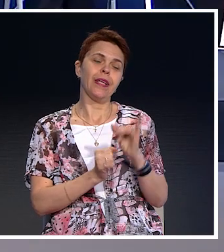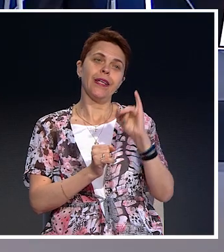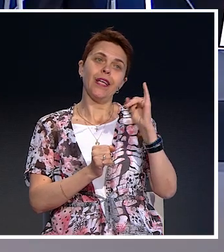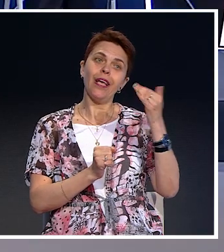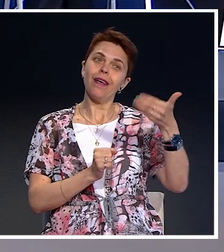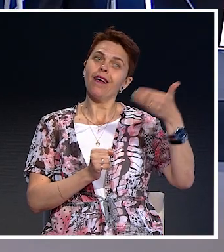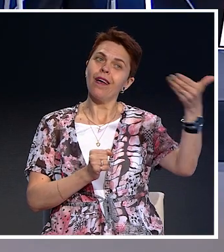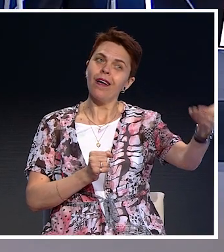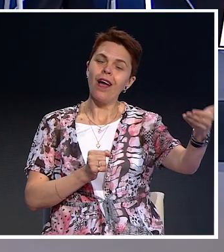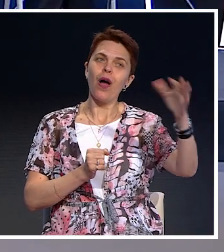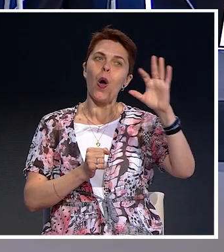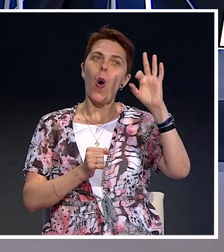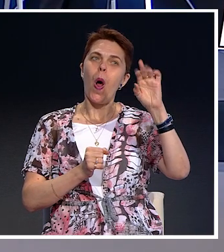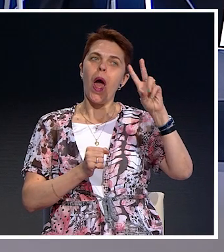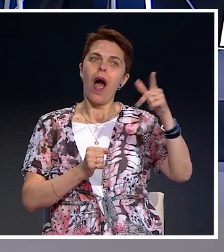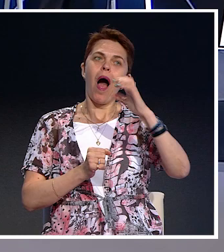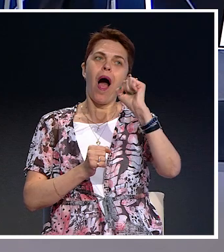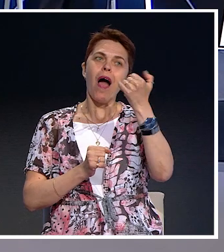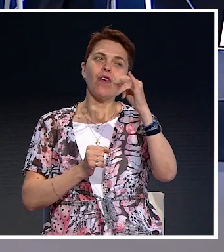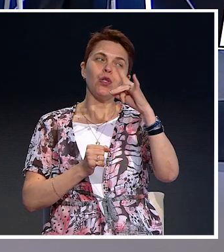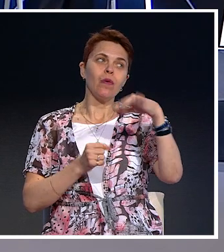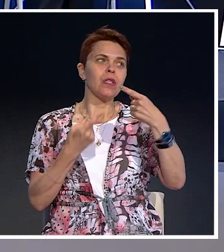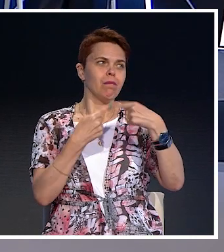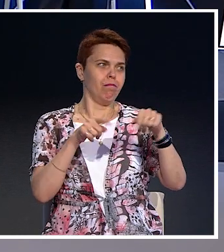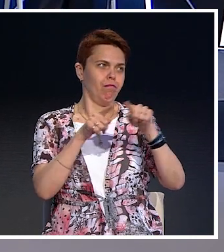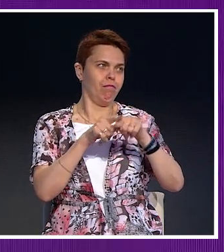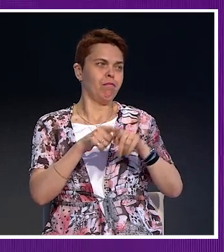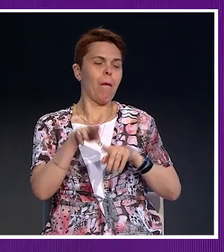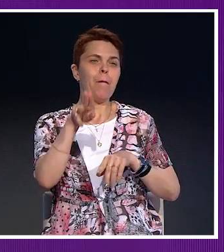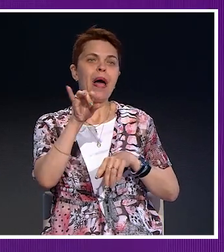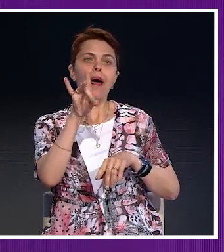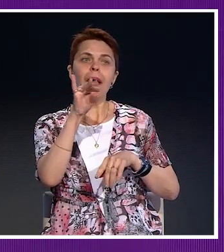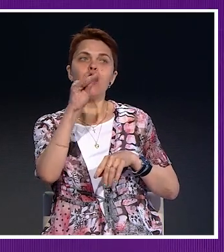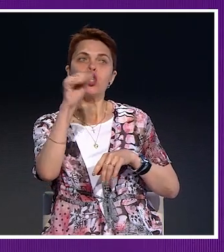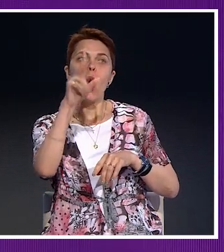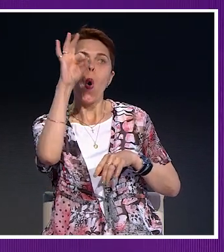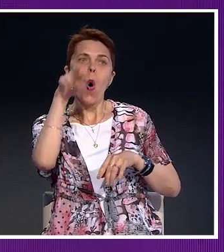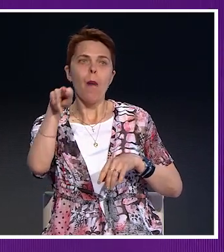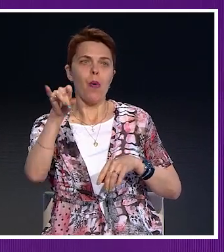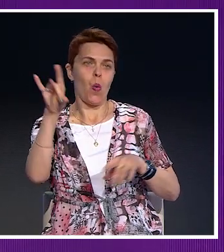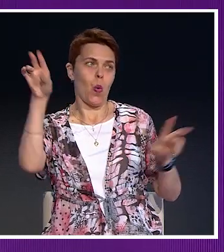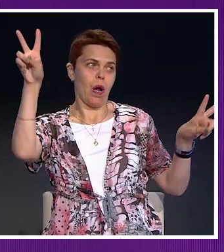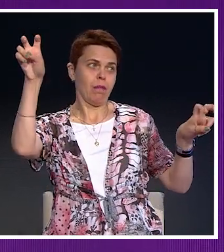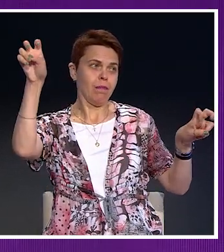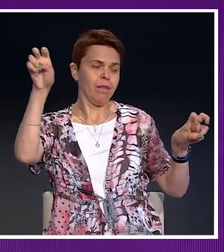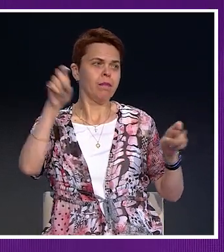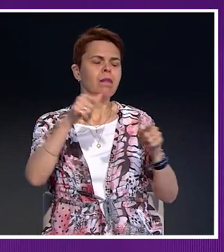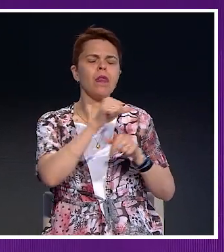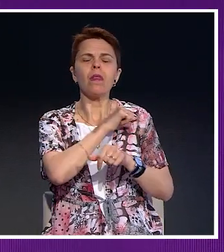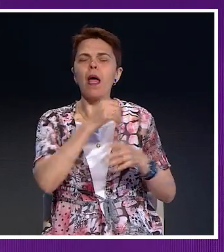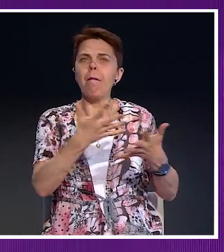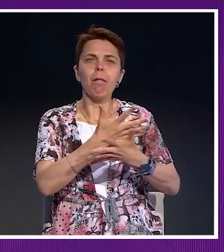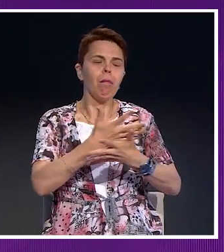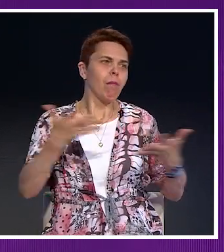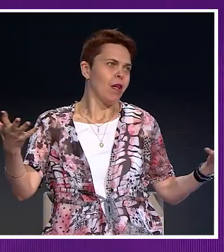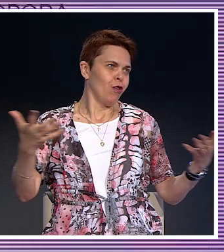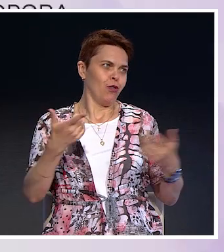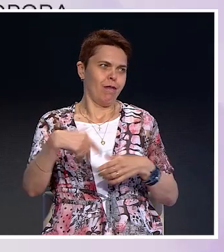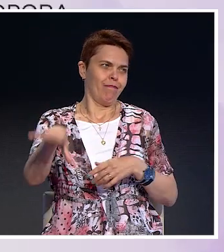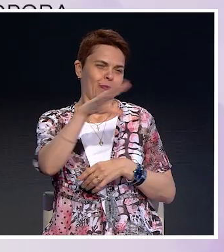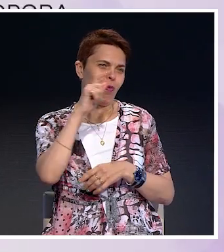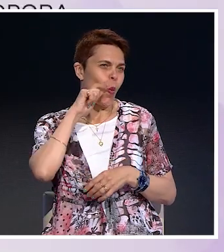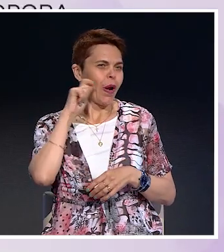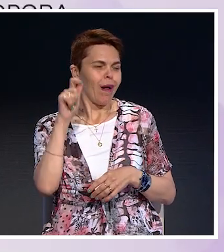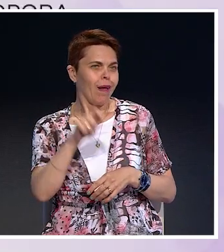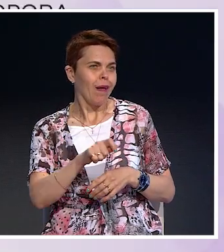І Ольга Айвазовська, голова правління громадської мережі «Опора», яка, напевно, найбільша громадська організація в Україні